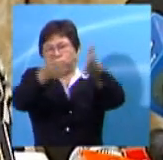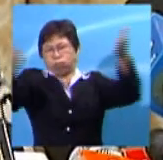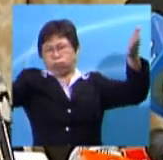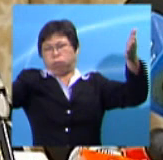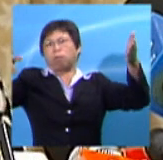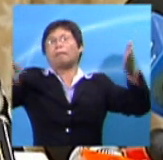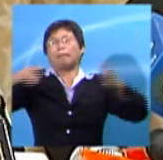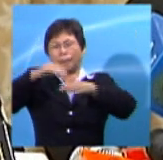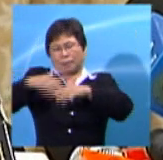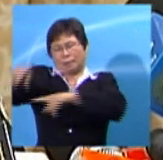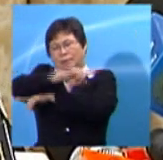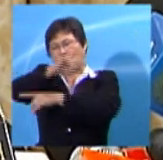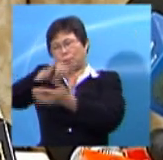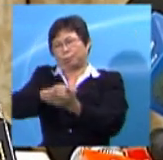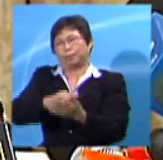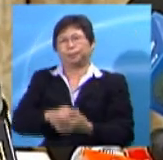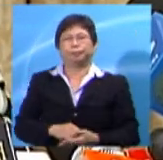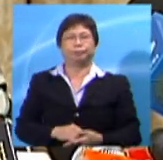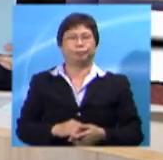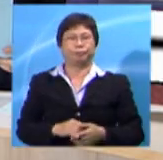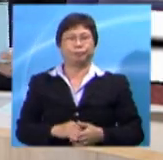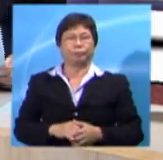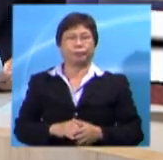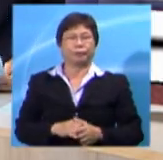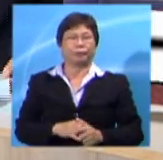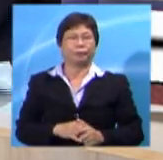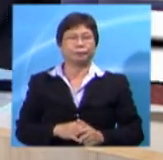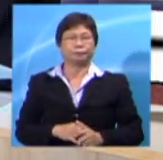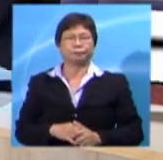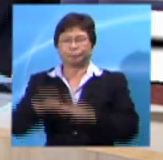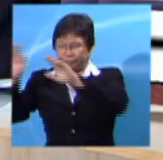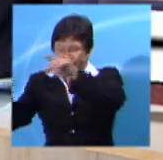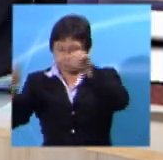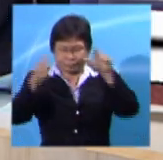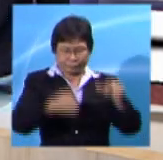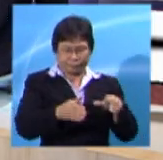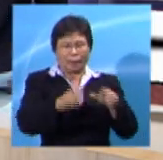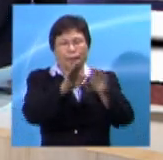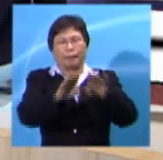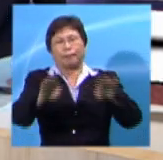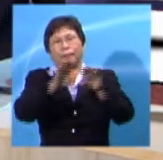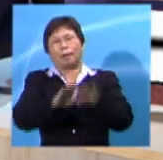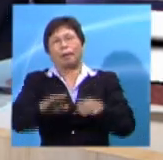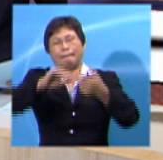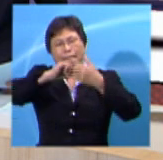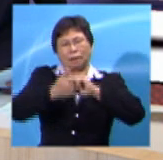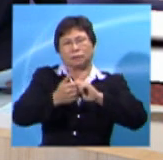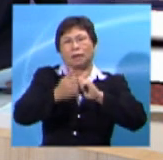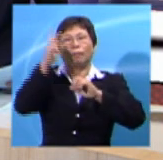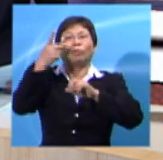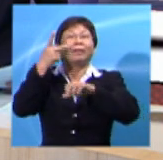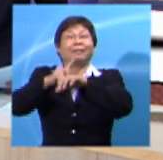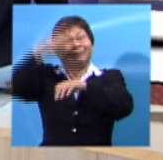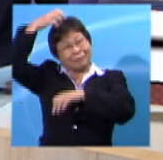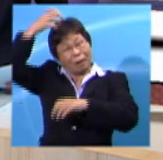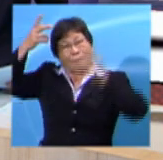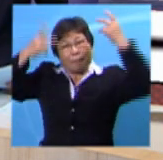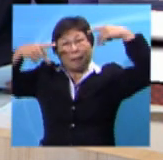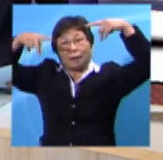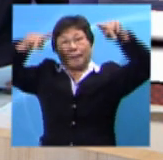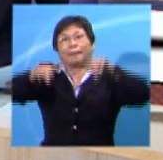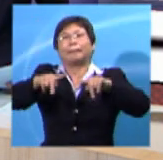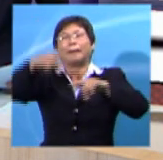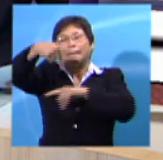media pada hari tersebut beralih kepada perkembangan kemulut politik di Selangor presiden